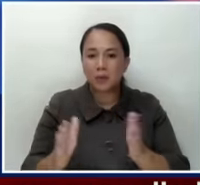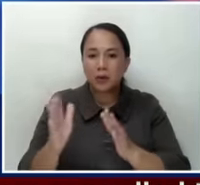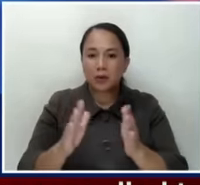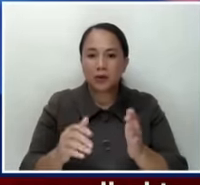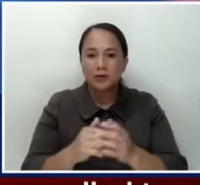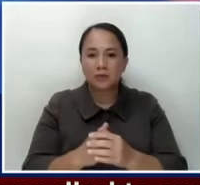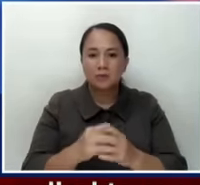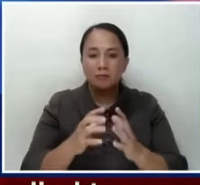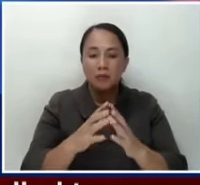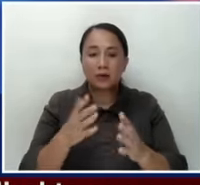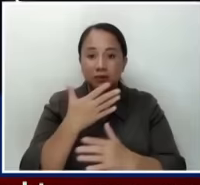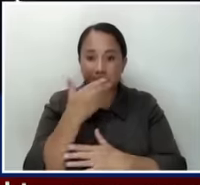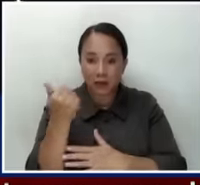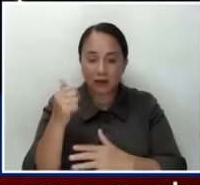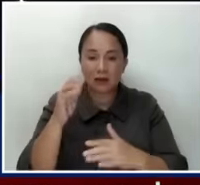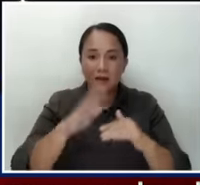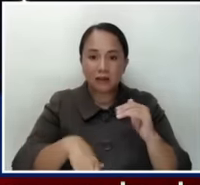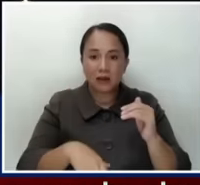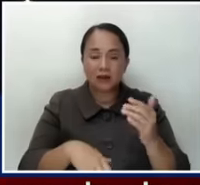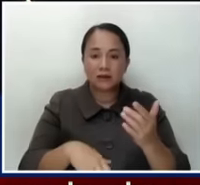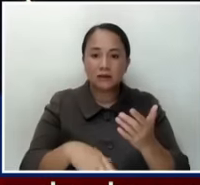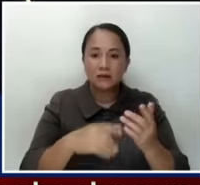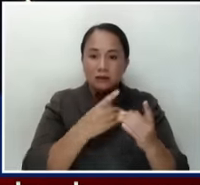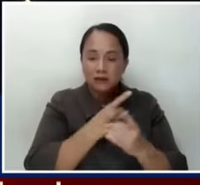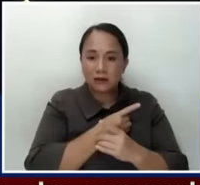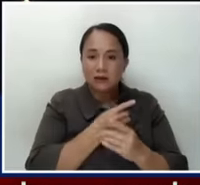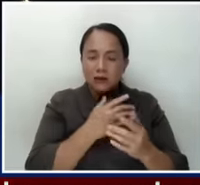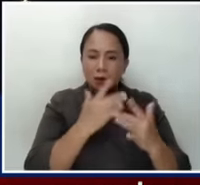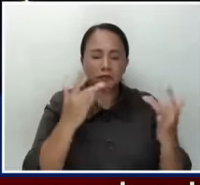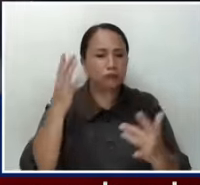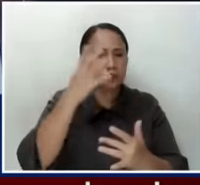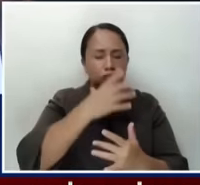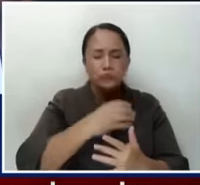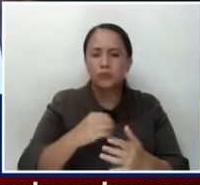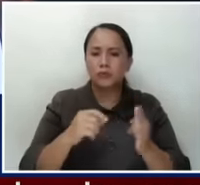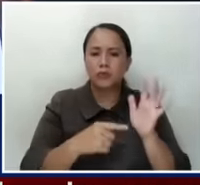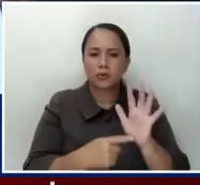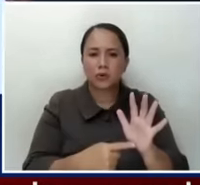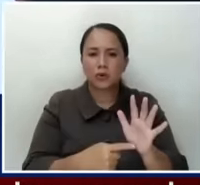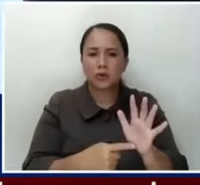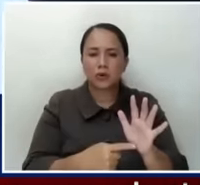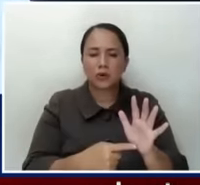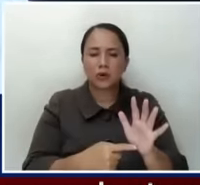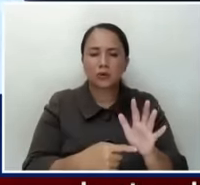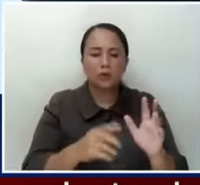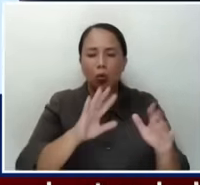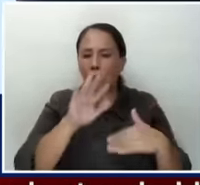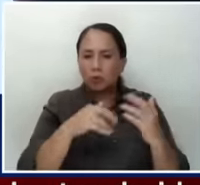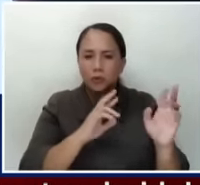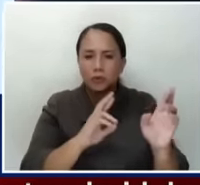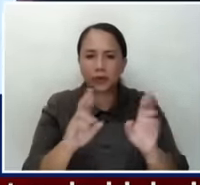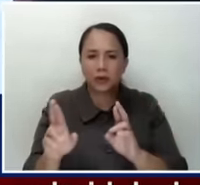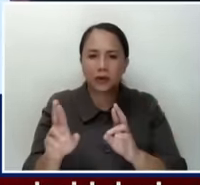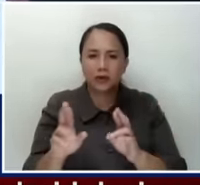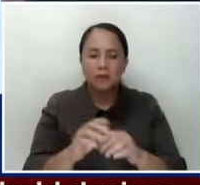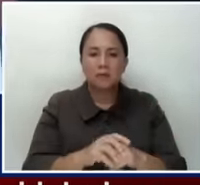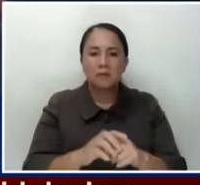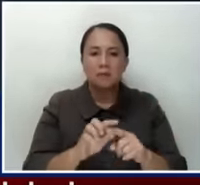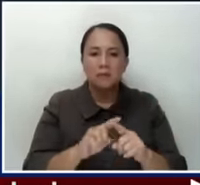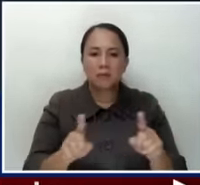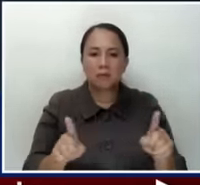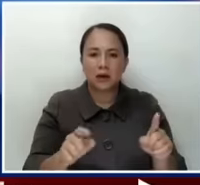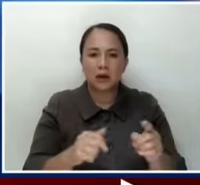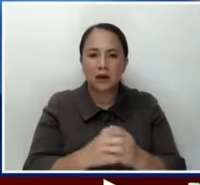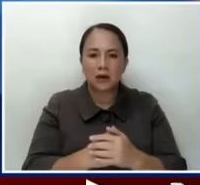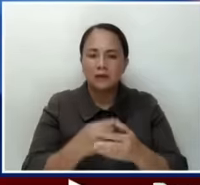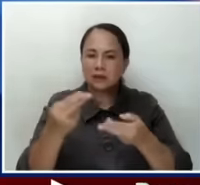much better than Dear Heart. It was a beautiful show. Kasado na. Everyone was ready. And apparently, negotiations didn't